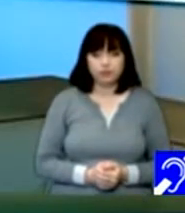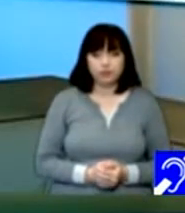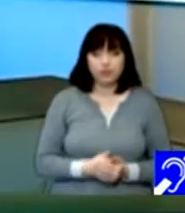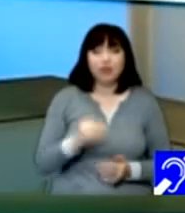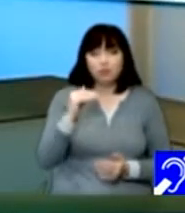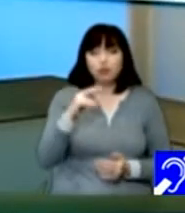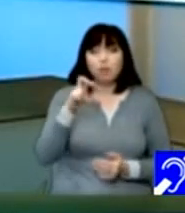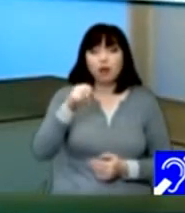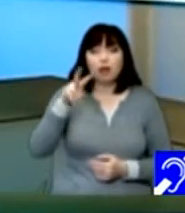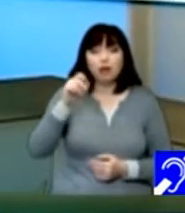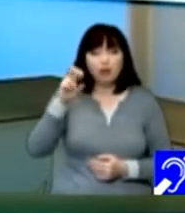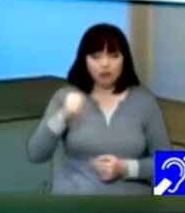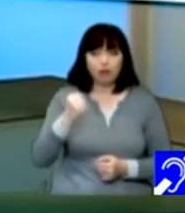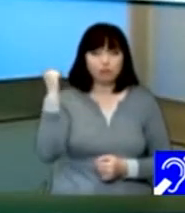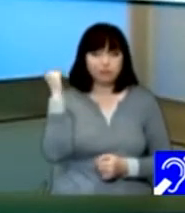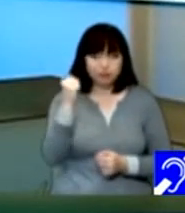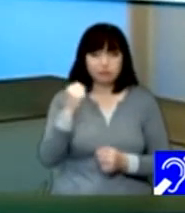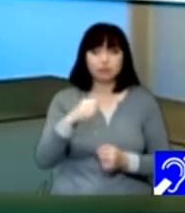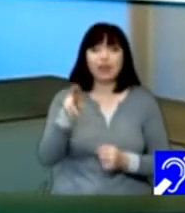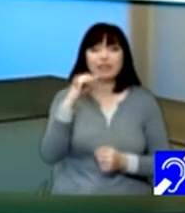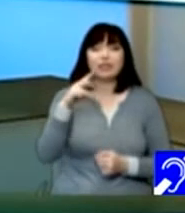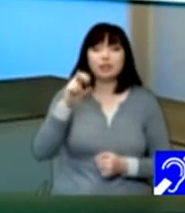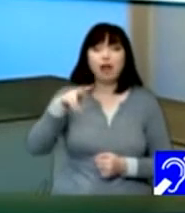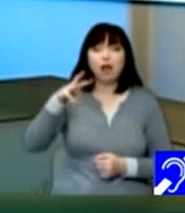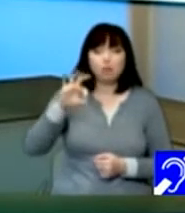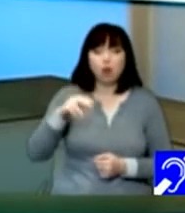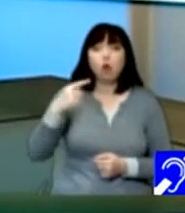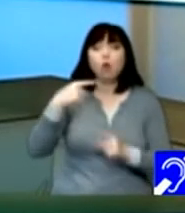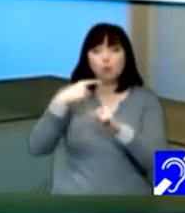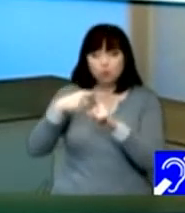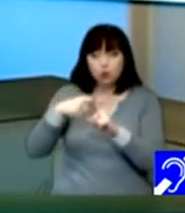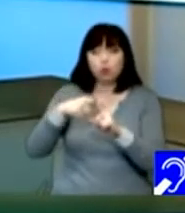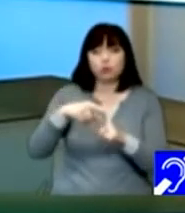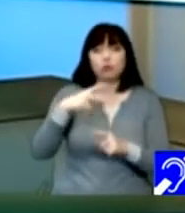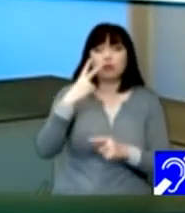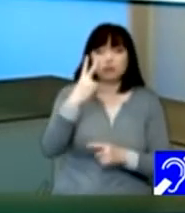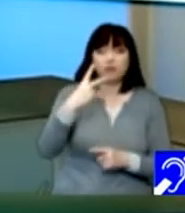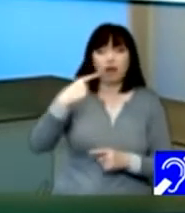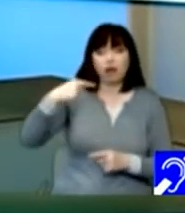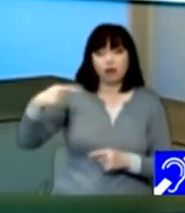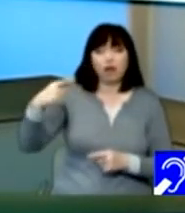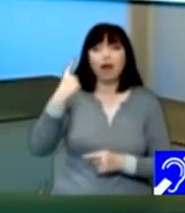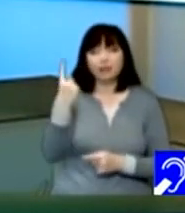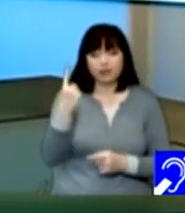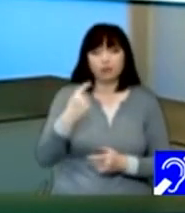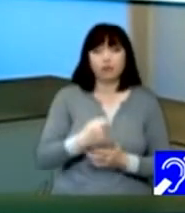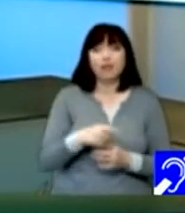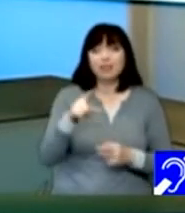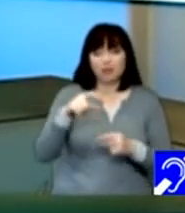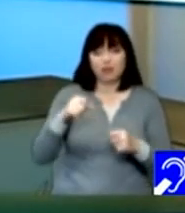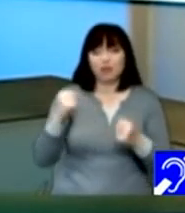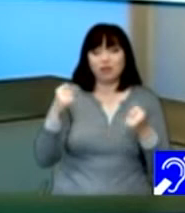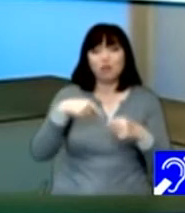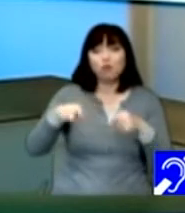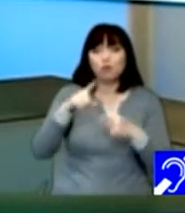FC Balcan a învins-o la limită pe Dinamo Plus în derbiul etapei a 10-a campionatului Republicii Moldova la fotbal în sală. Ei s-au